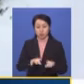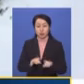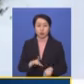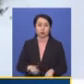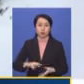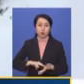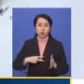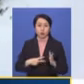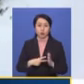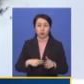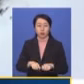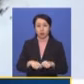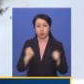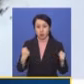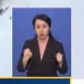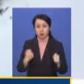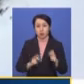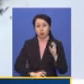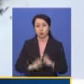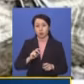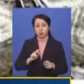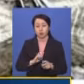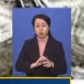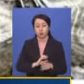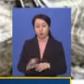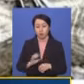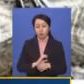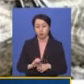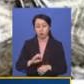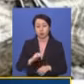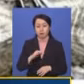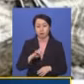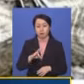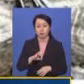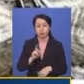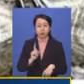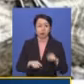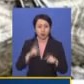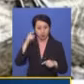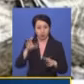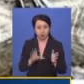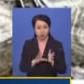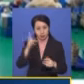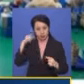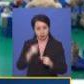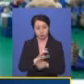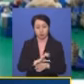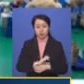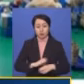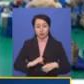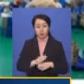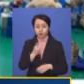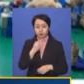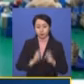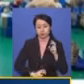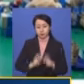регионе планируется открыть бумажный комбинат, завод по производству ламинированной фанеры, электротехнической продукции, а также